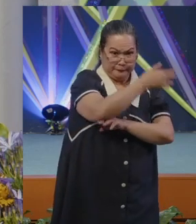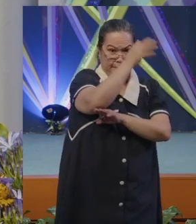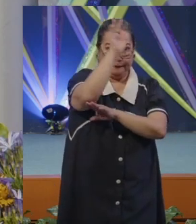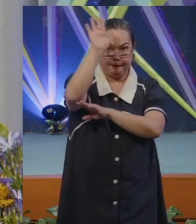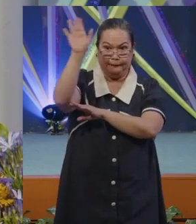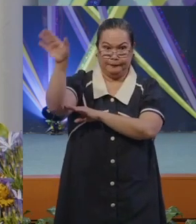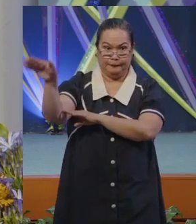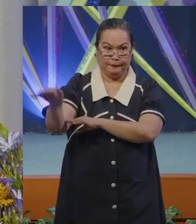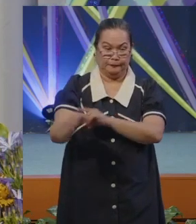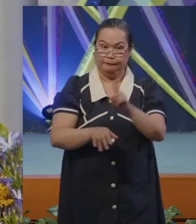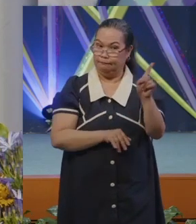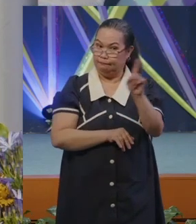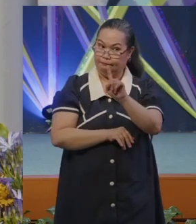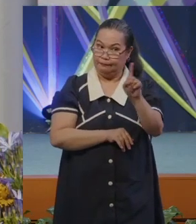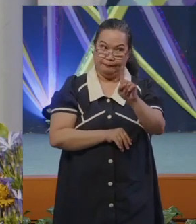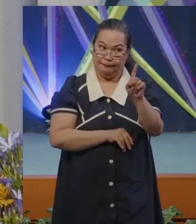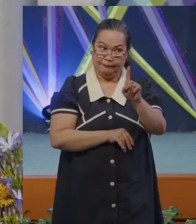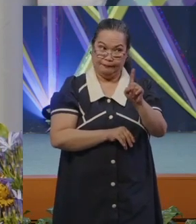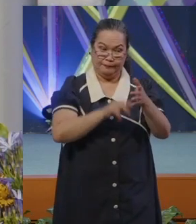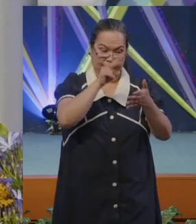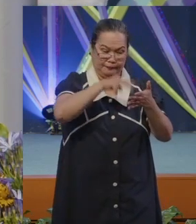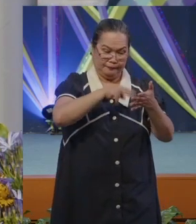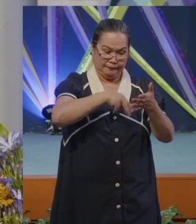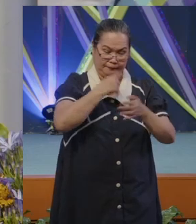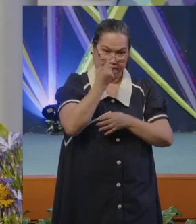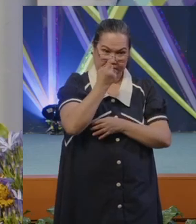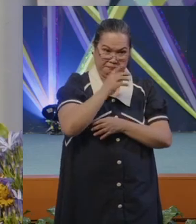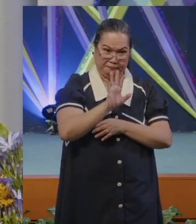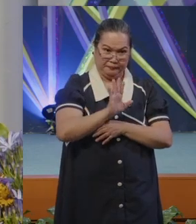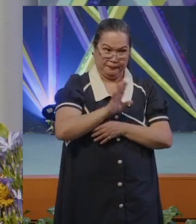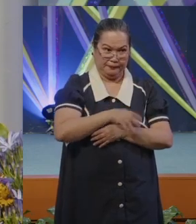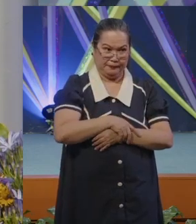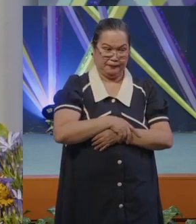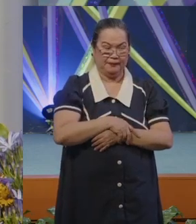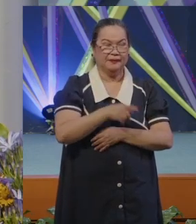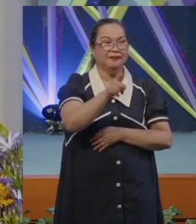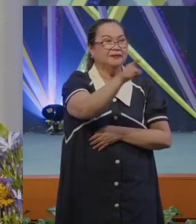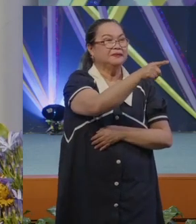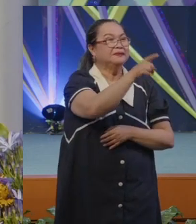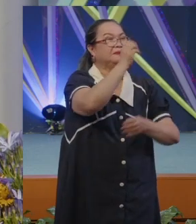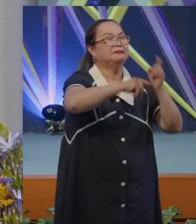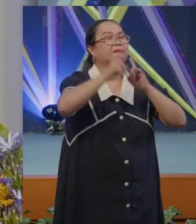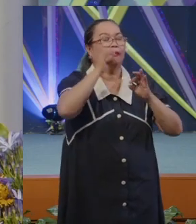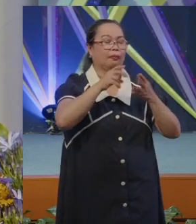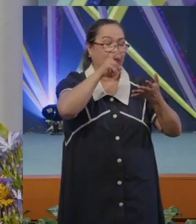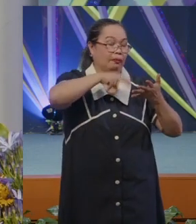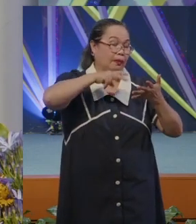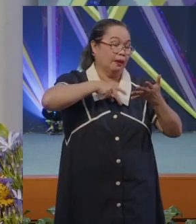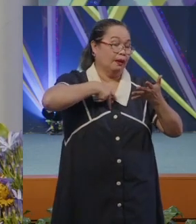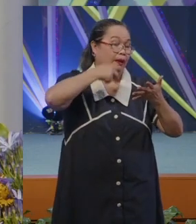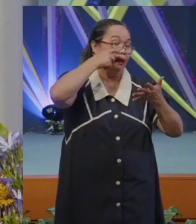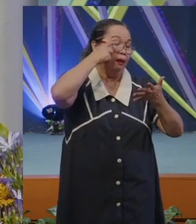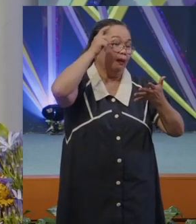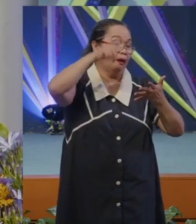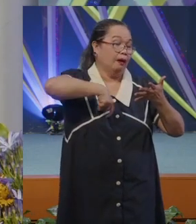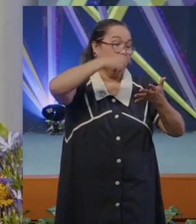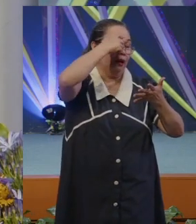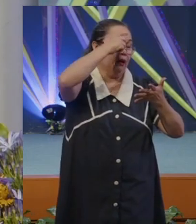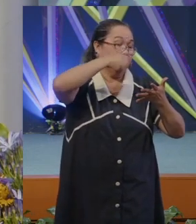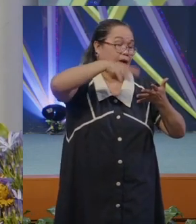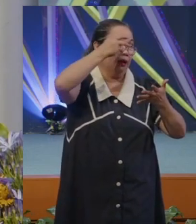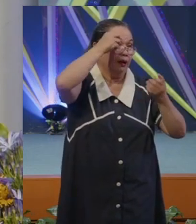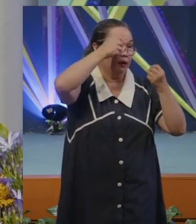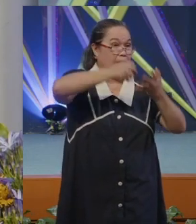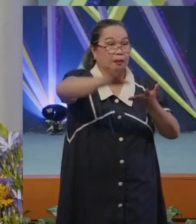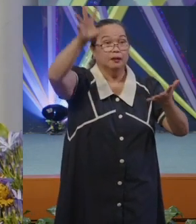niya, huwag niyo lang basahin. Kasi kung minsan binabasa natin, be strong and courageous, for you shall cause these people to inherit